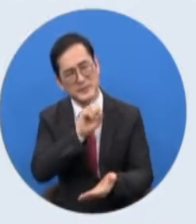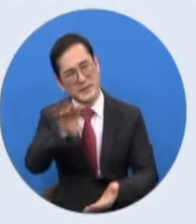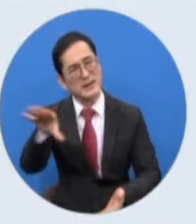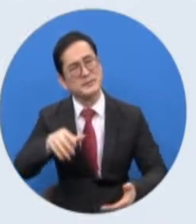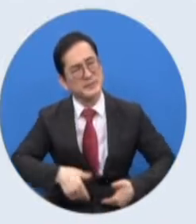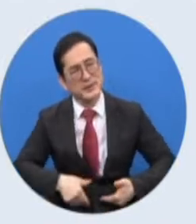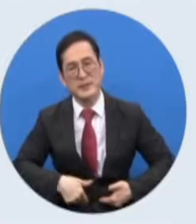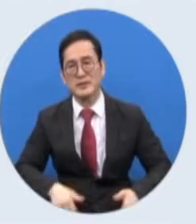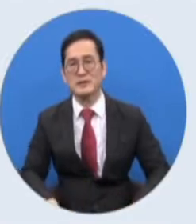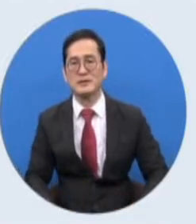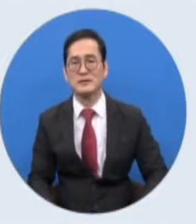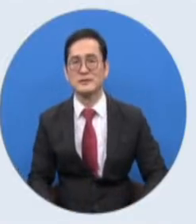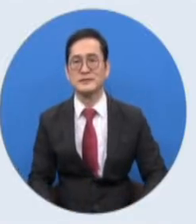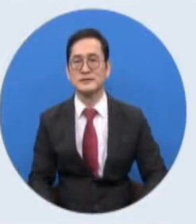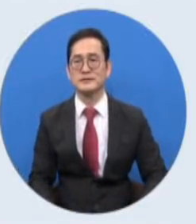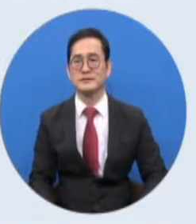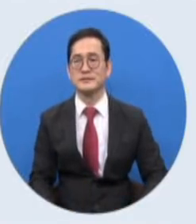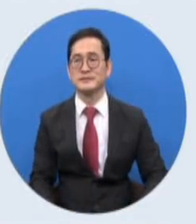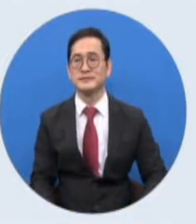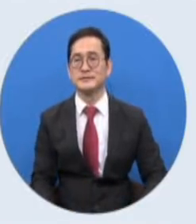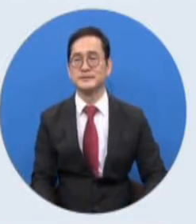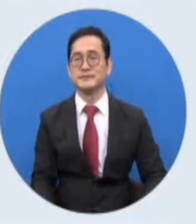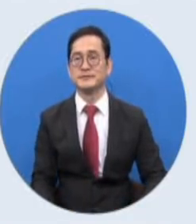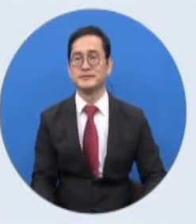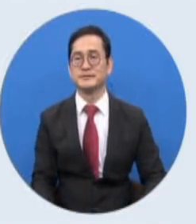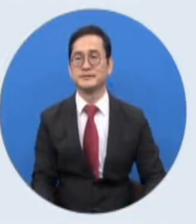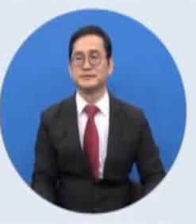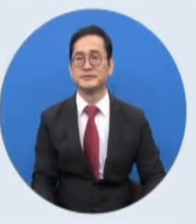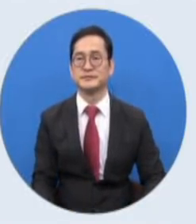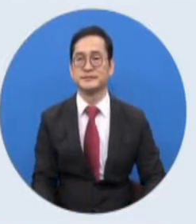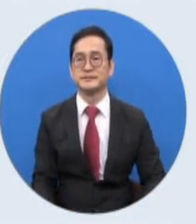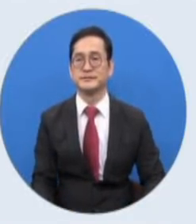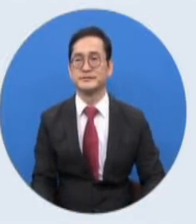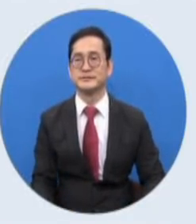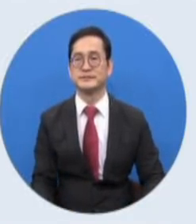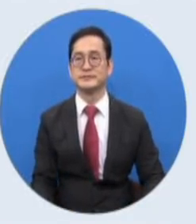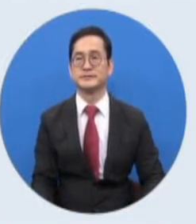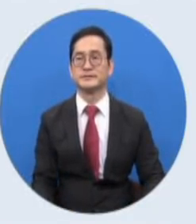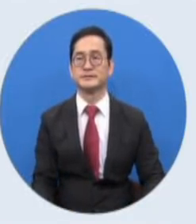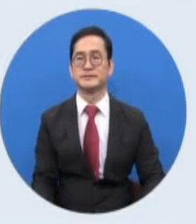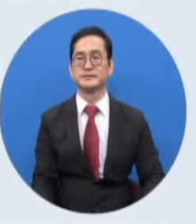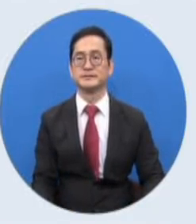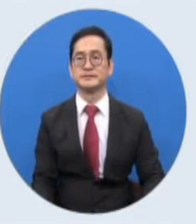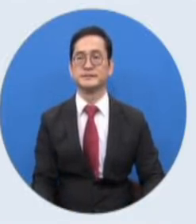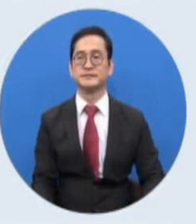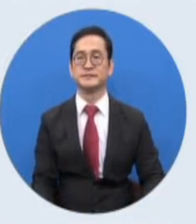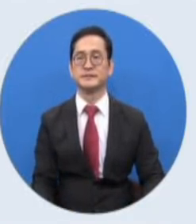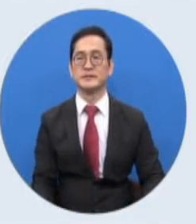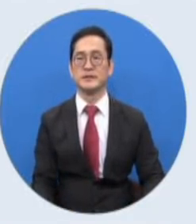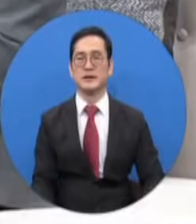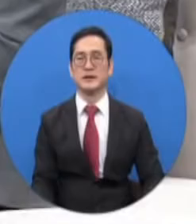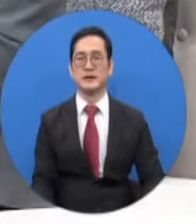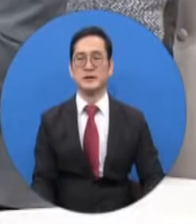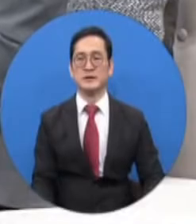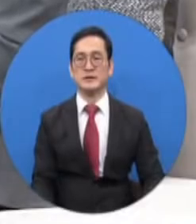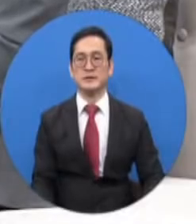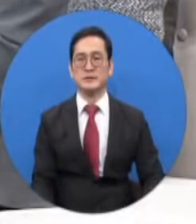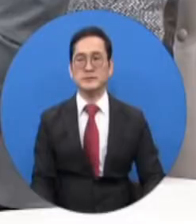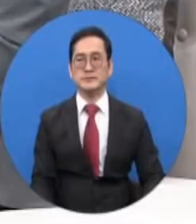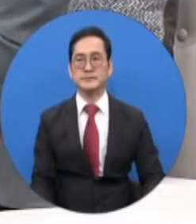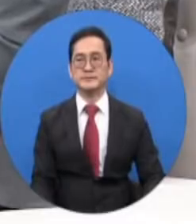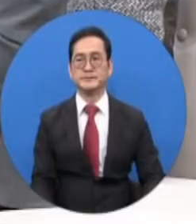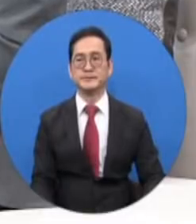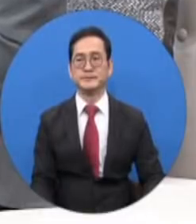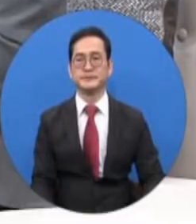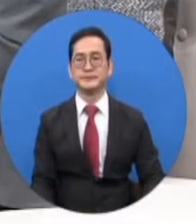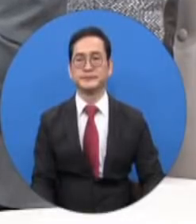상황이 심상치 않은 것 같아요. 그러니까 당초 이번 주 초만 하더라도 전재수 의원